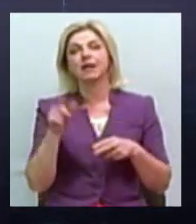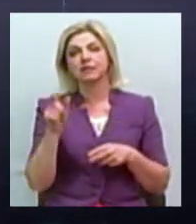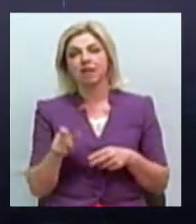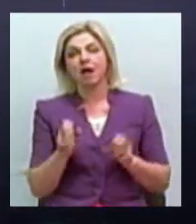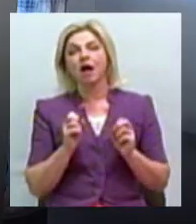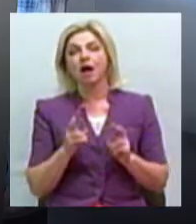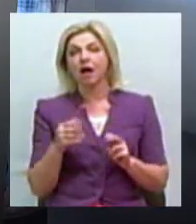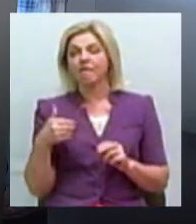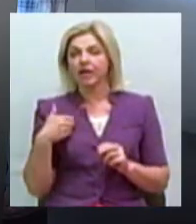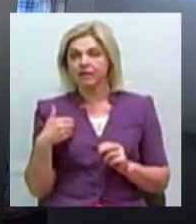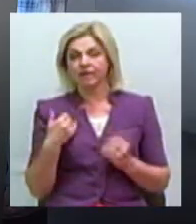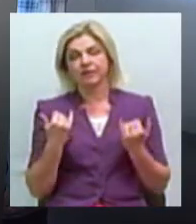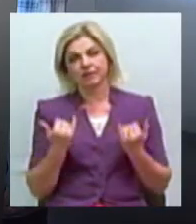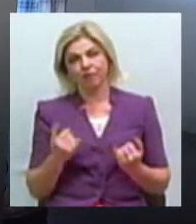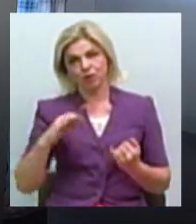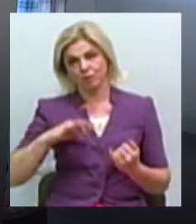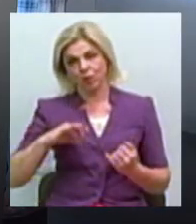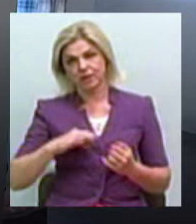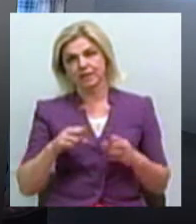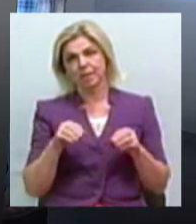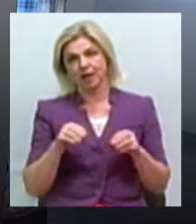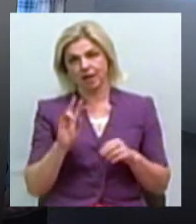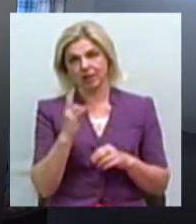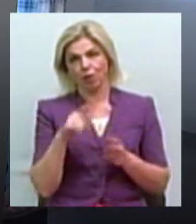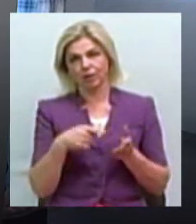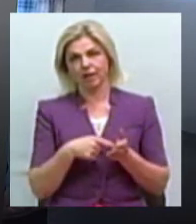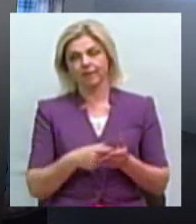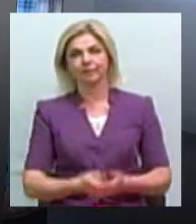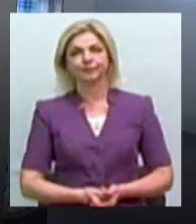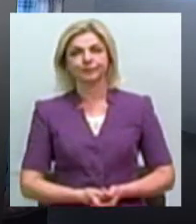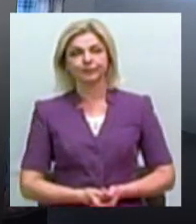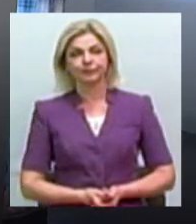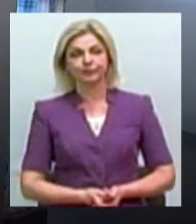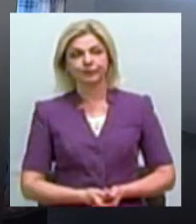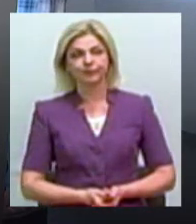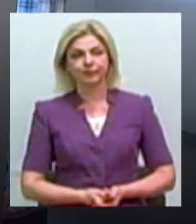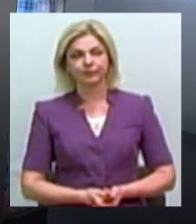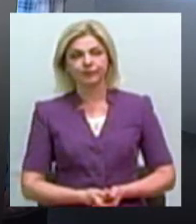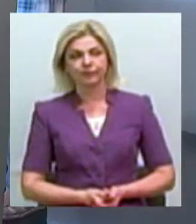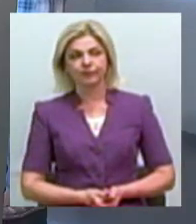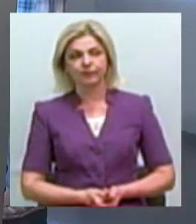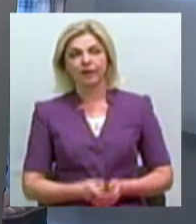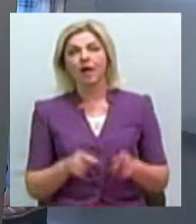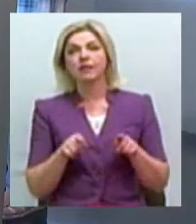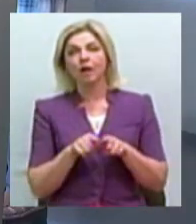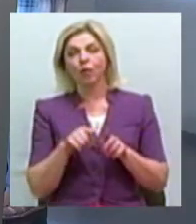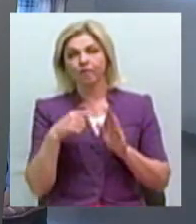думку, сьогодні використовується земля в Миколаєві? Ну, такий вопрос завжди,